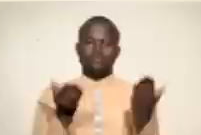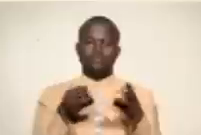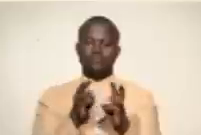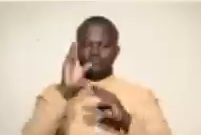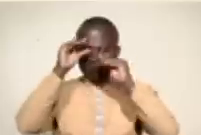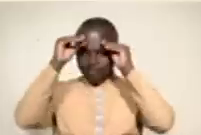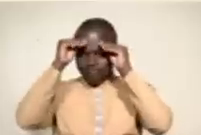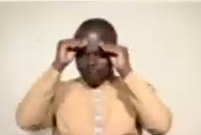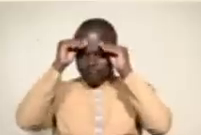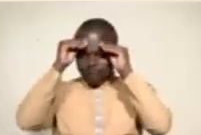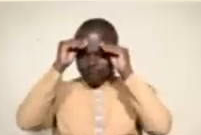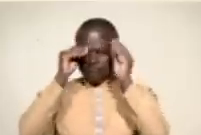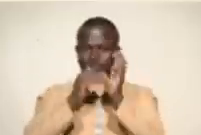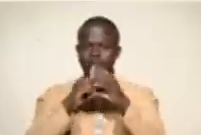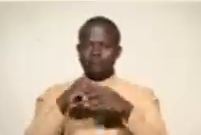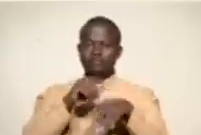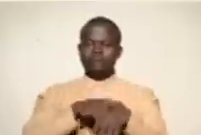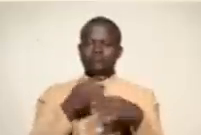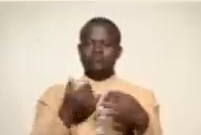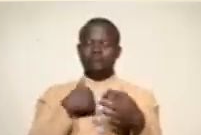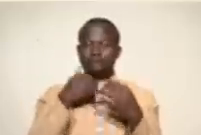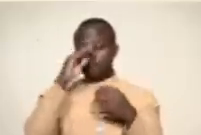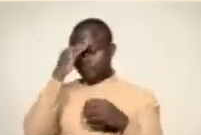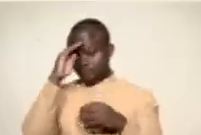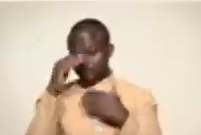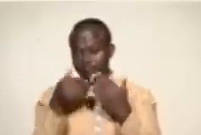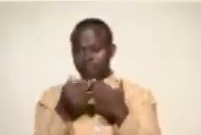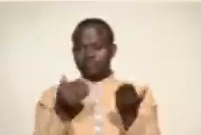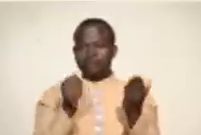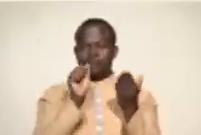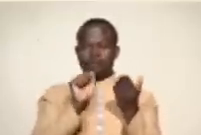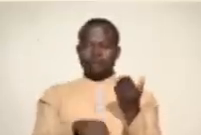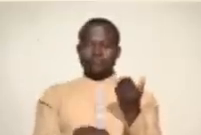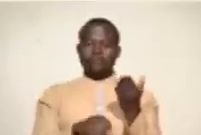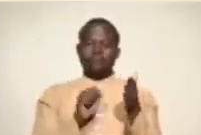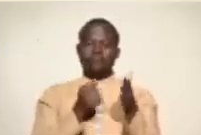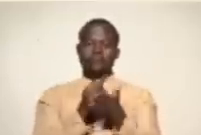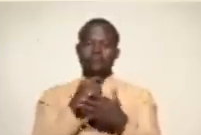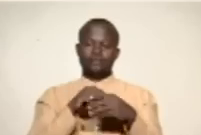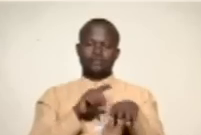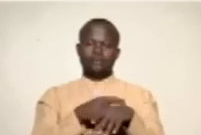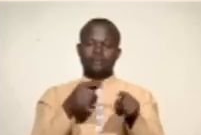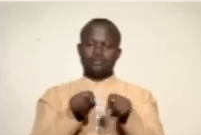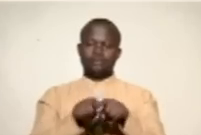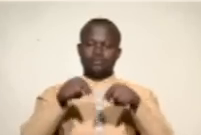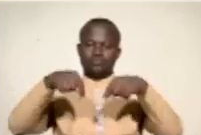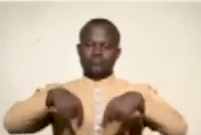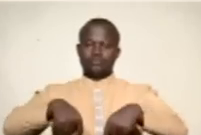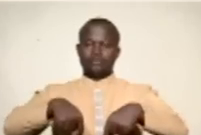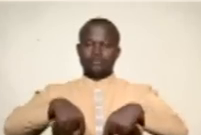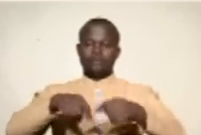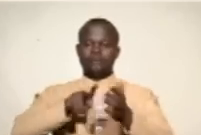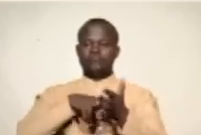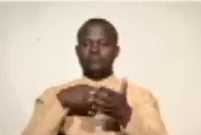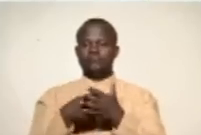biga muri iki gihe bagira n'ihungabana rishobora kuba ryanatuma mu gihe nk'iki ngiki